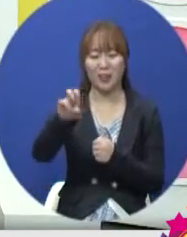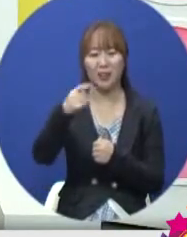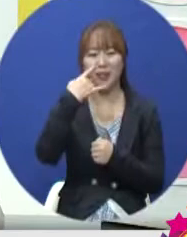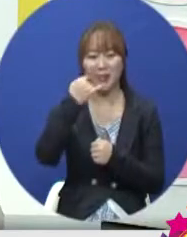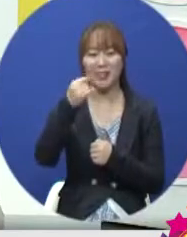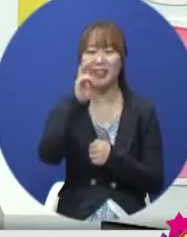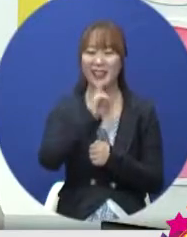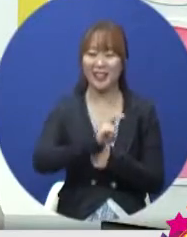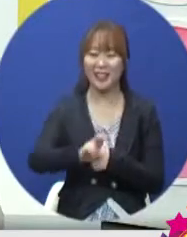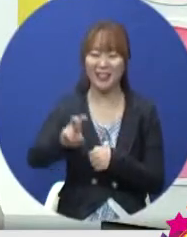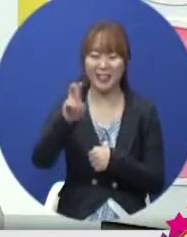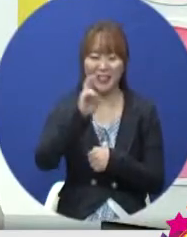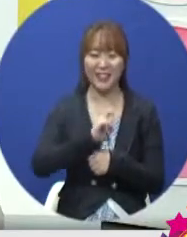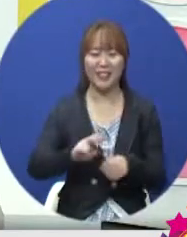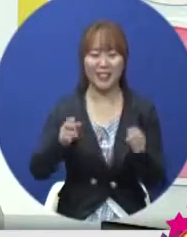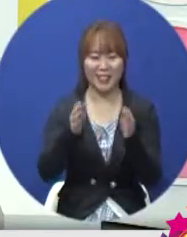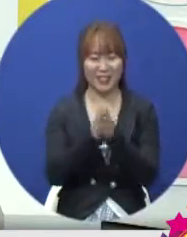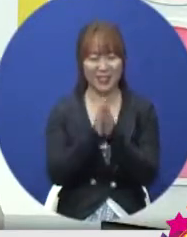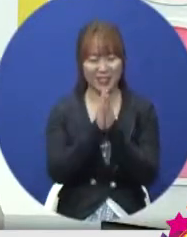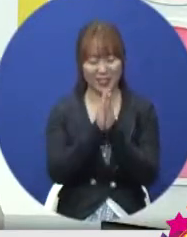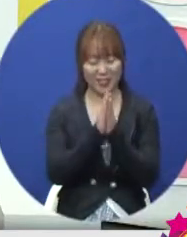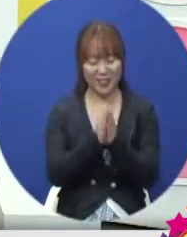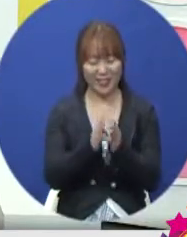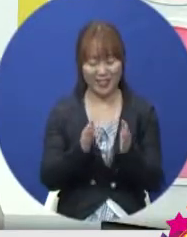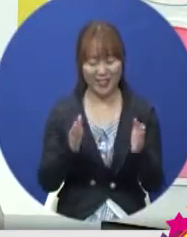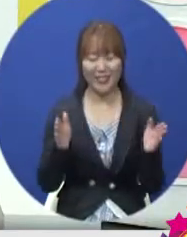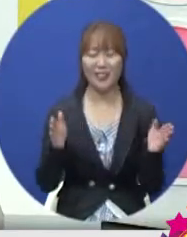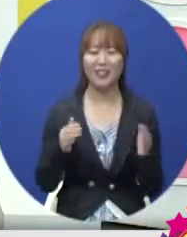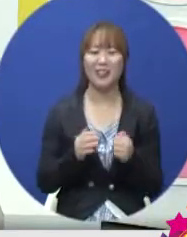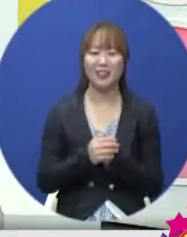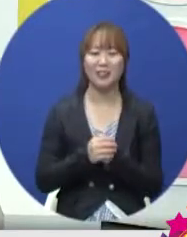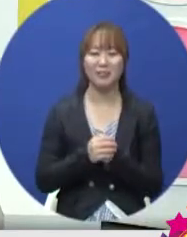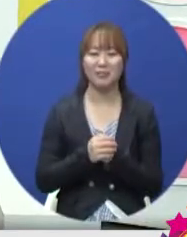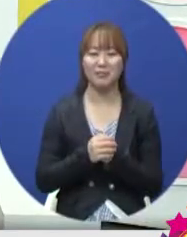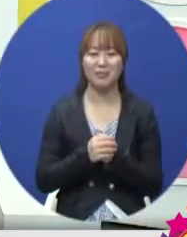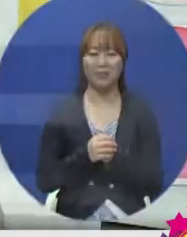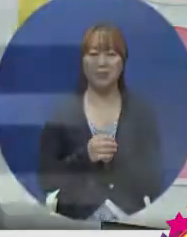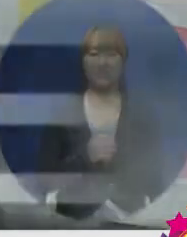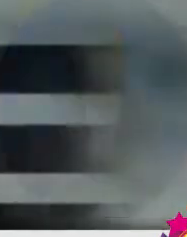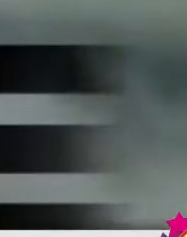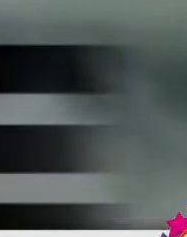어머님께서 부르십니다. 바람에 흔들리고 비에 젖어도.